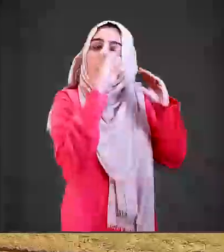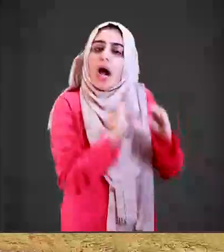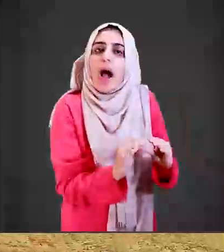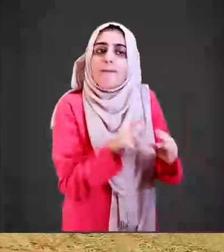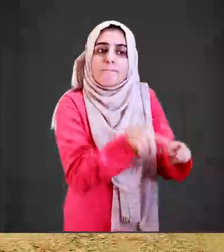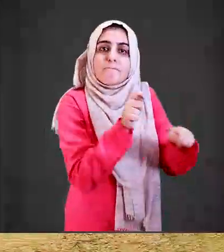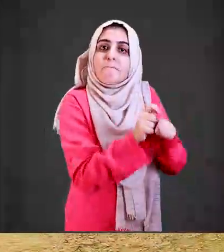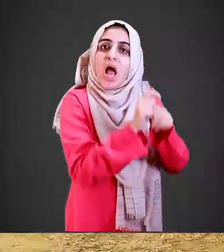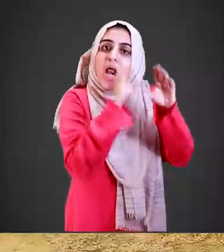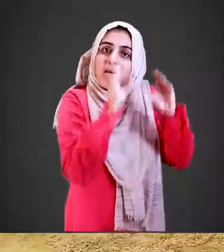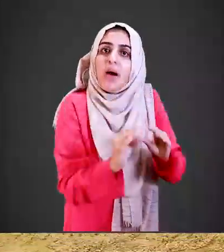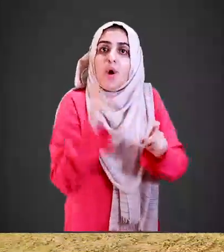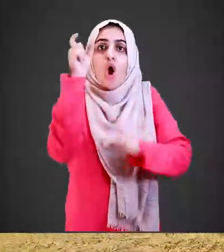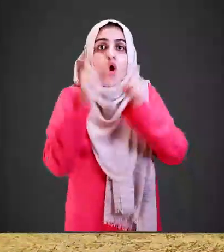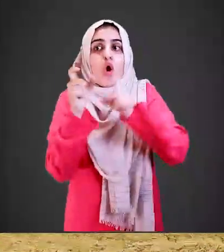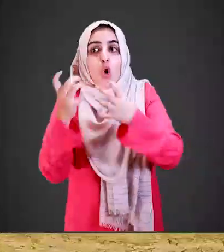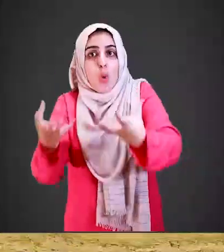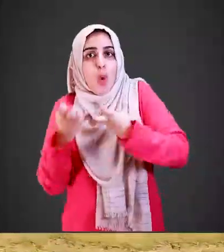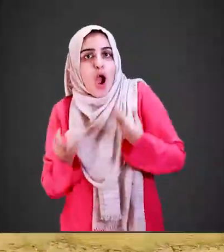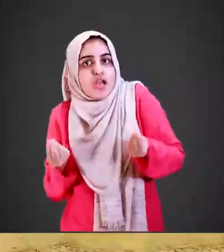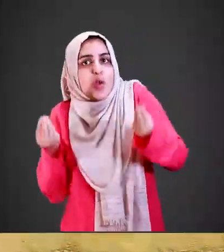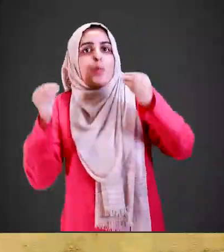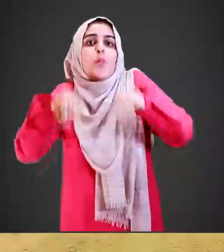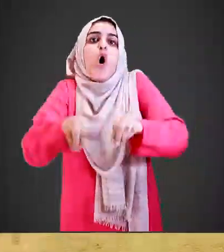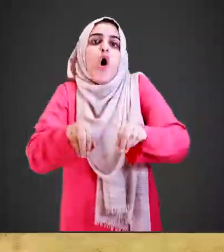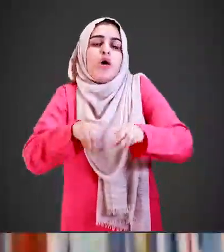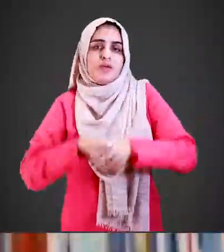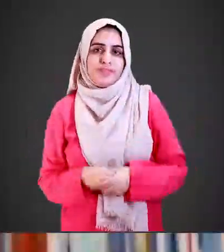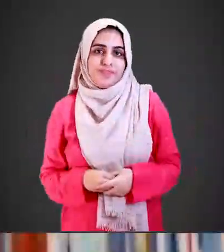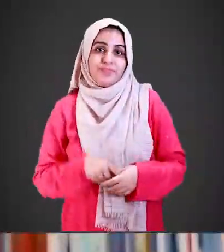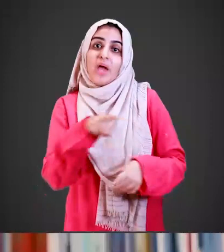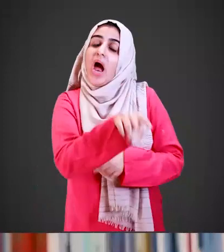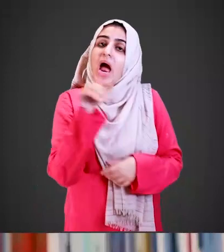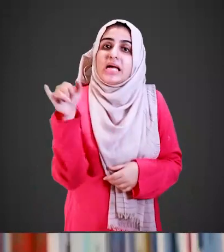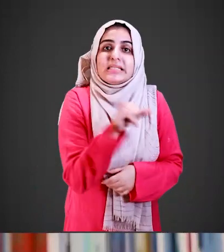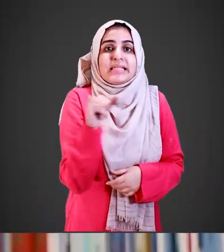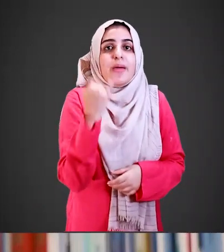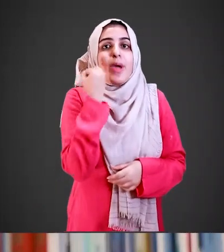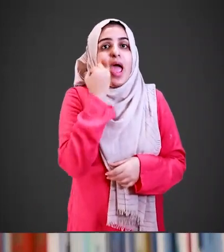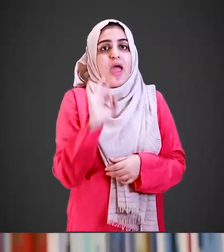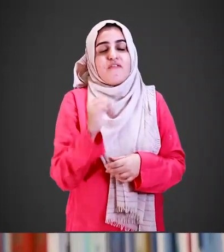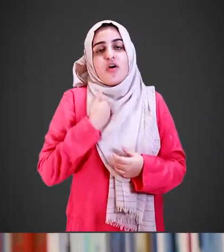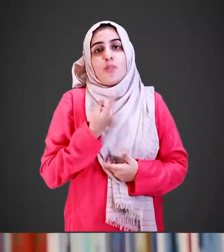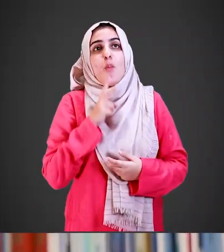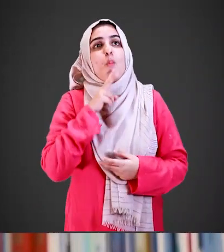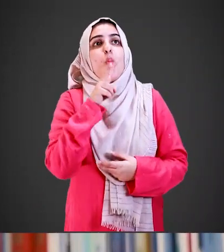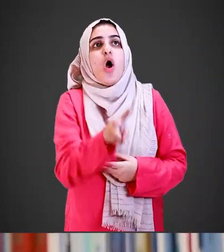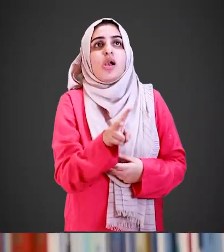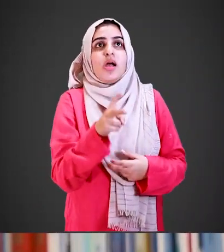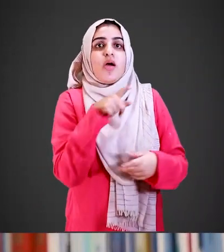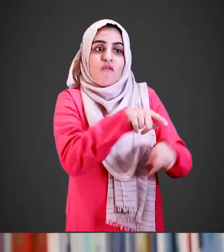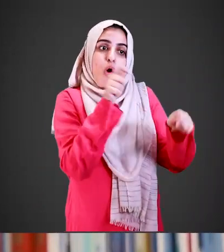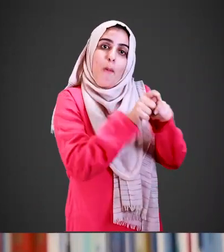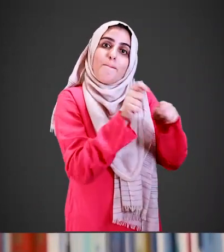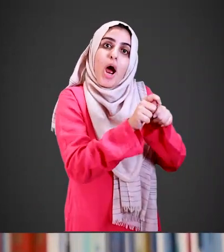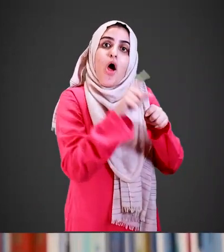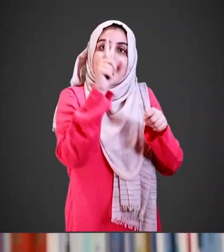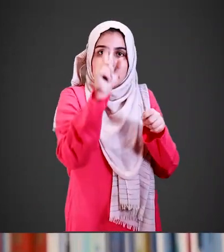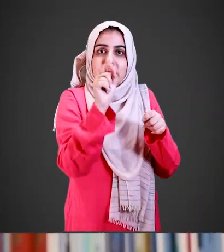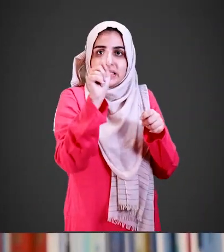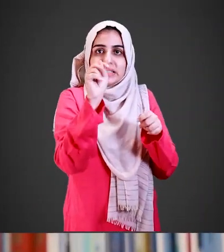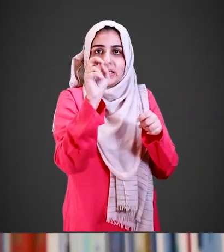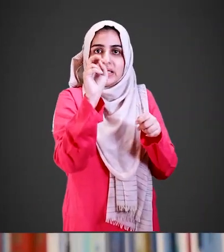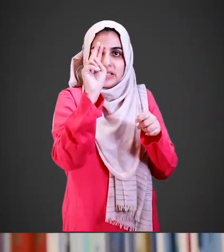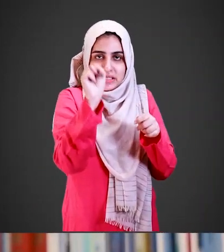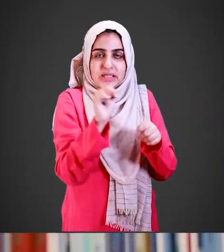तरसील है या टोटल सप्लाई है वो 2 टन कम हुई है। इसी तरह अगर हम कहें कि तो टोटल पैदावार 10 टन है, लेकिन जो खपत